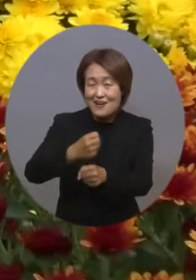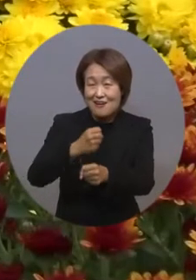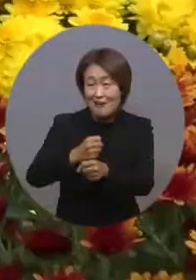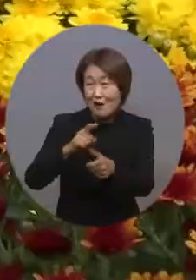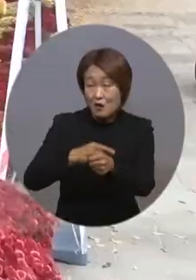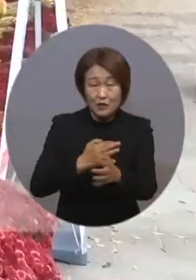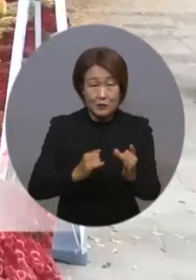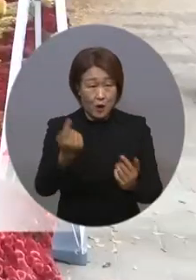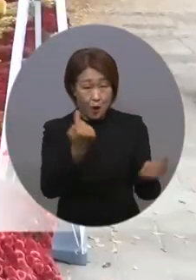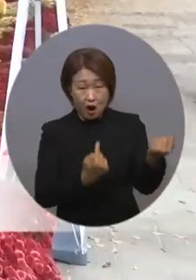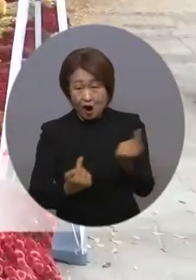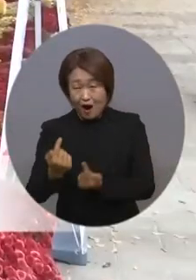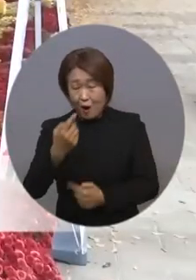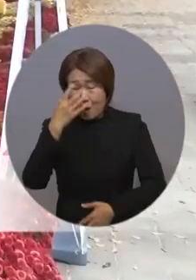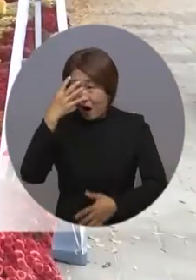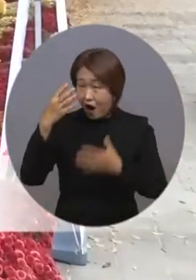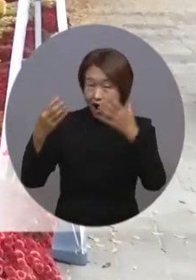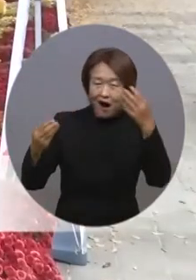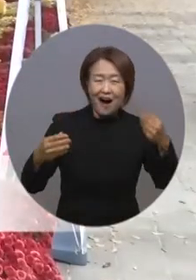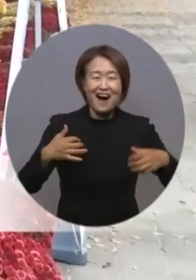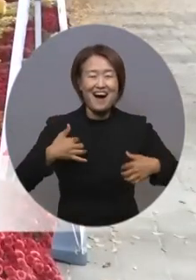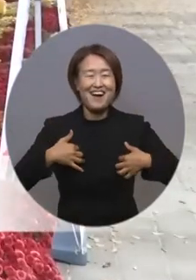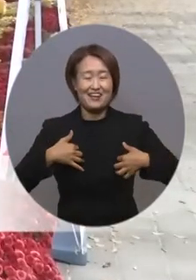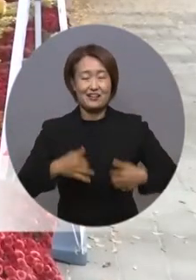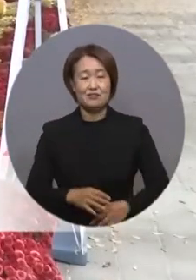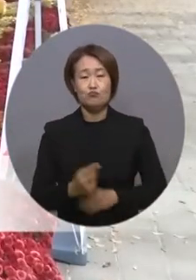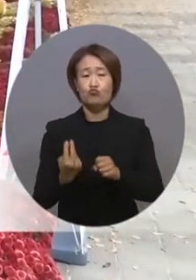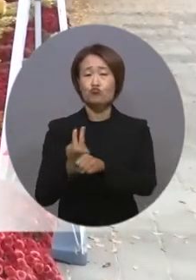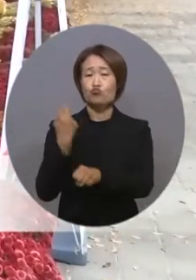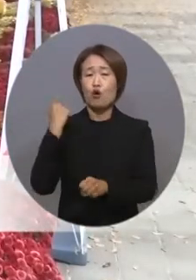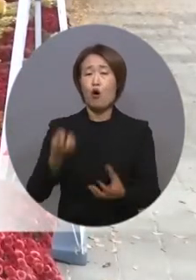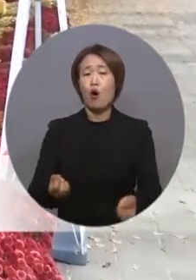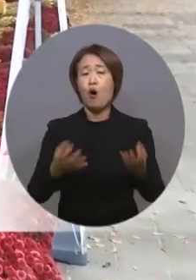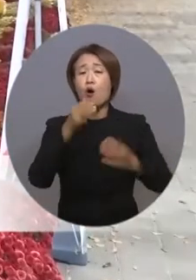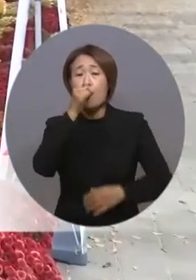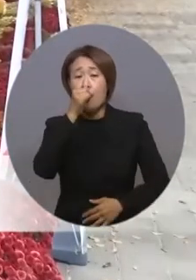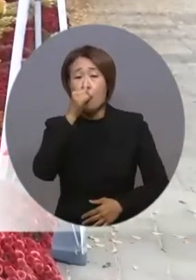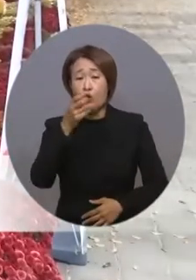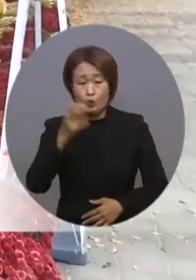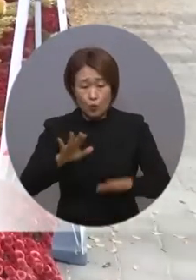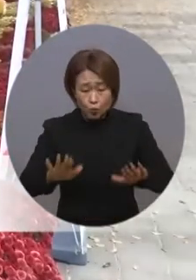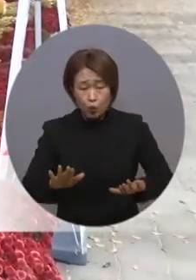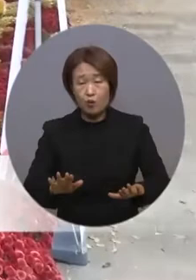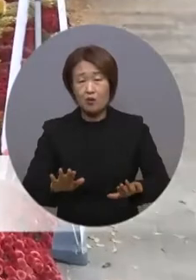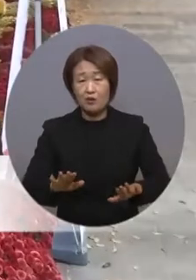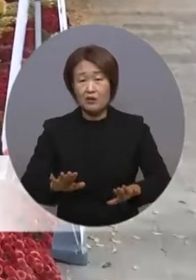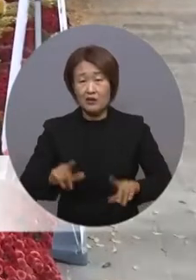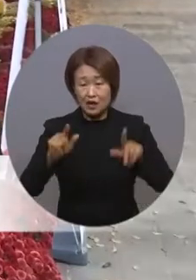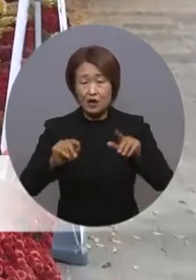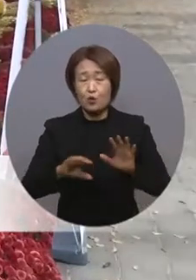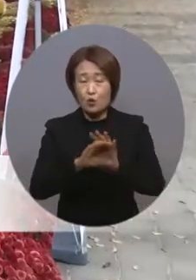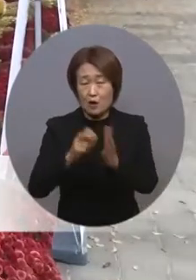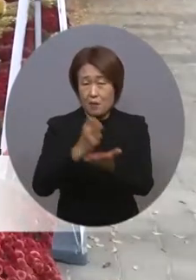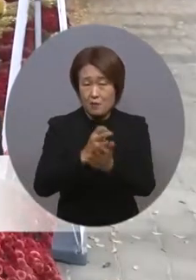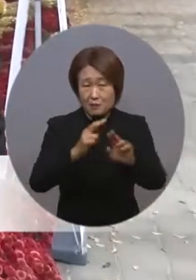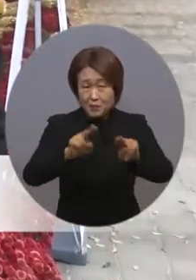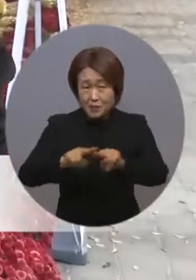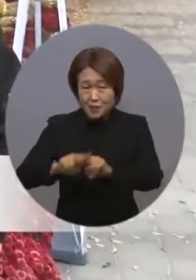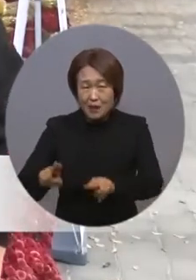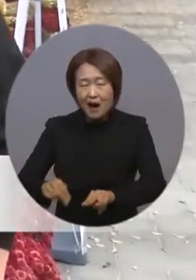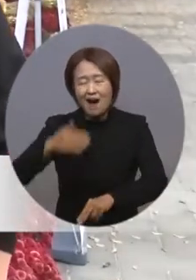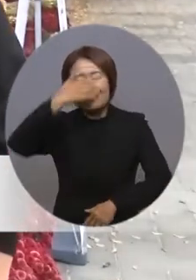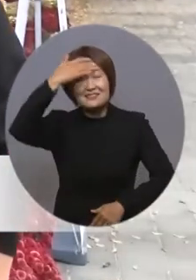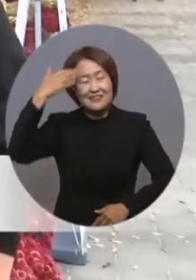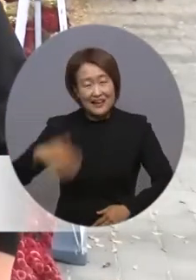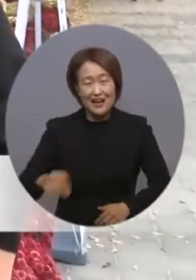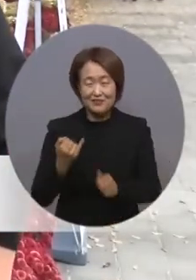사로잡았습니다. 예작년만 해도 행사가 있어서 같이 왔었는데 그래도 올해는 또 코로나 풀려가지고 이렇게 와이프나